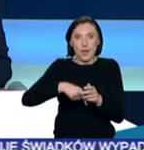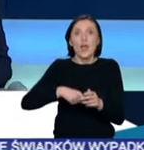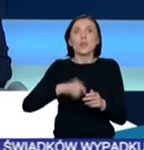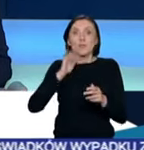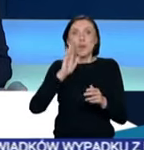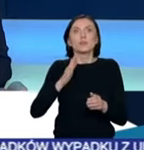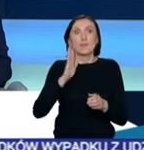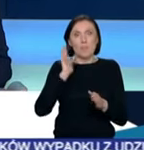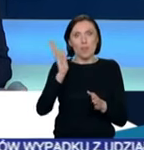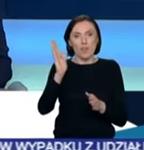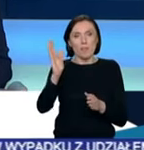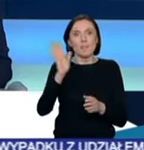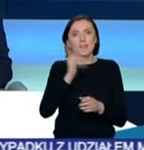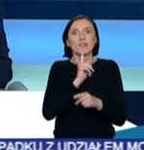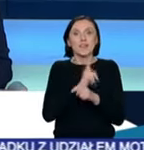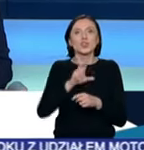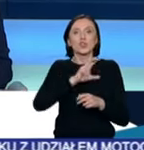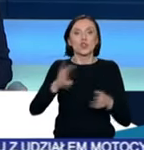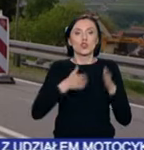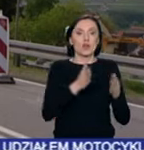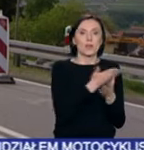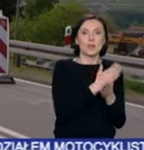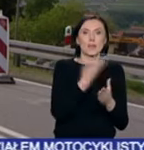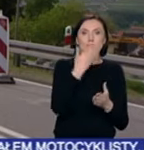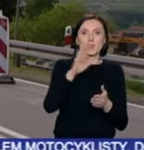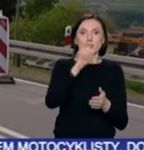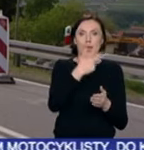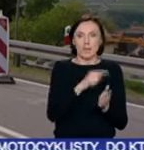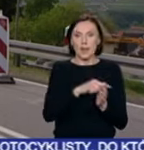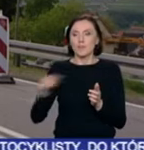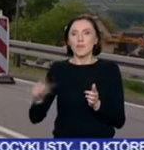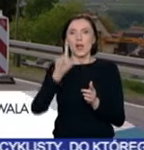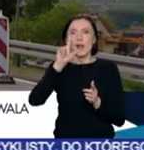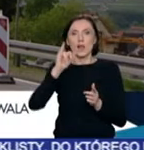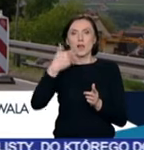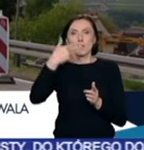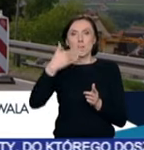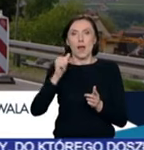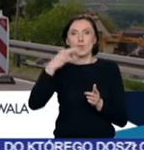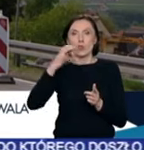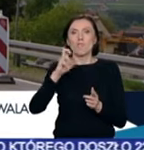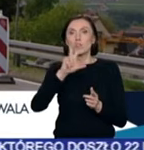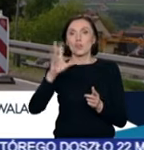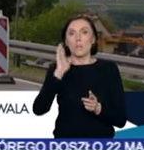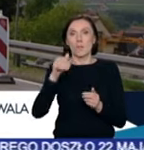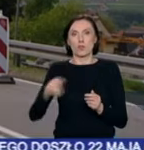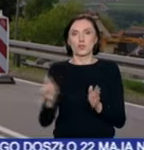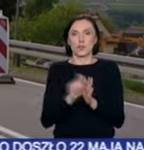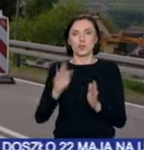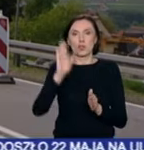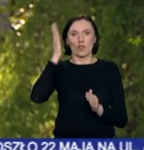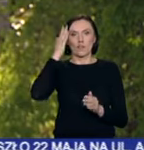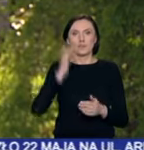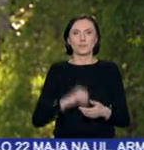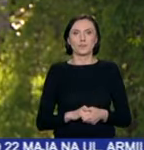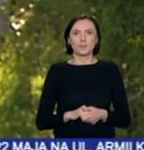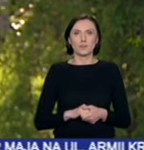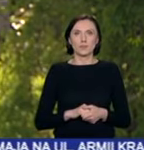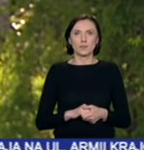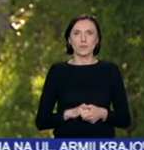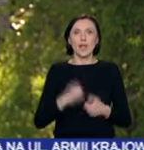w części otworzyć. Natalia Witkiewicz. Zamknięta droga krajowa najmocniej daje się we znaki okolicznym mieszkańcom.